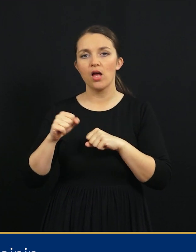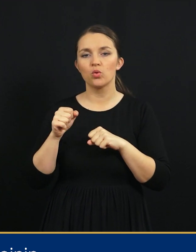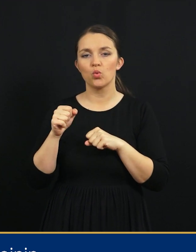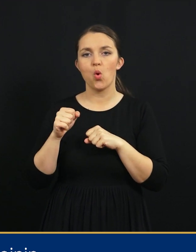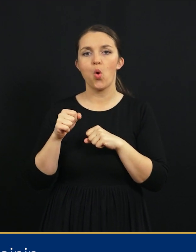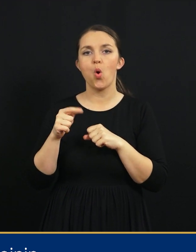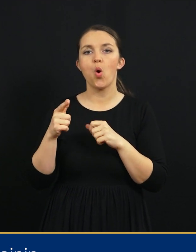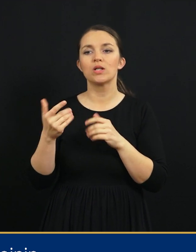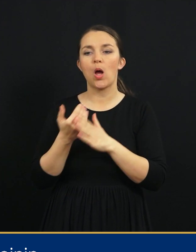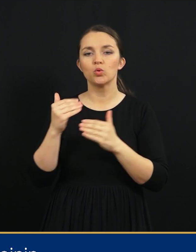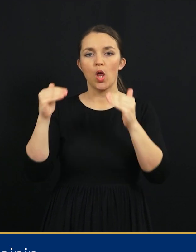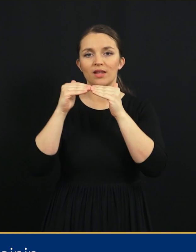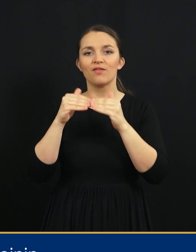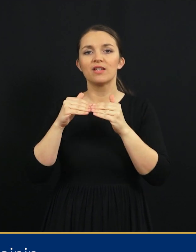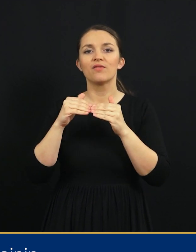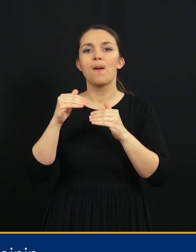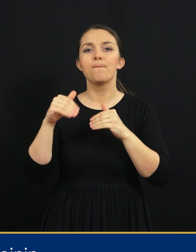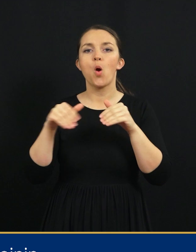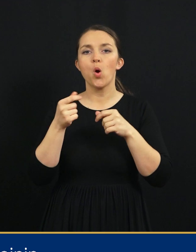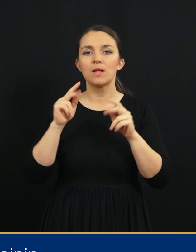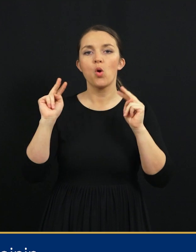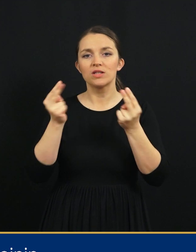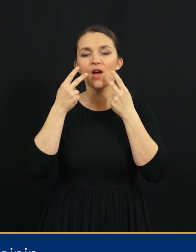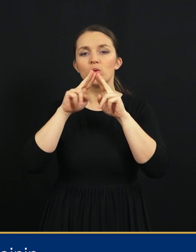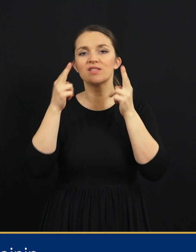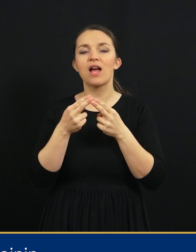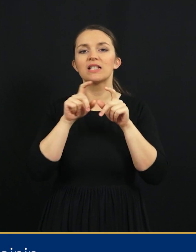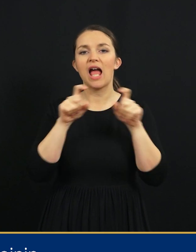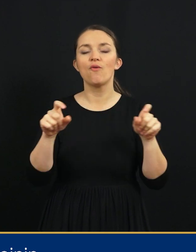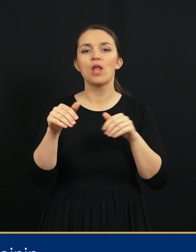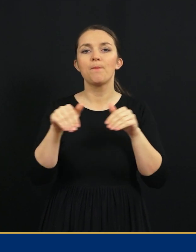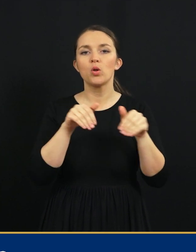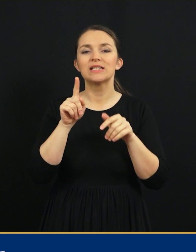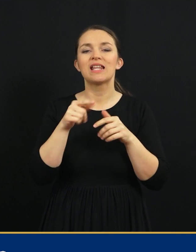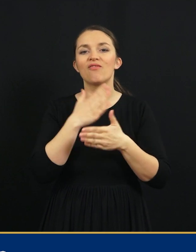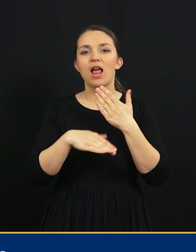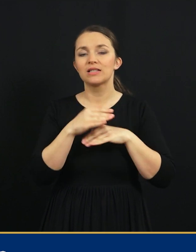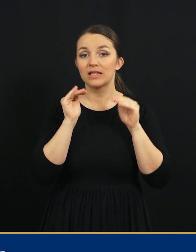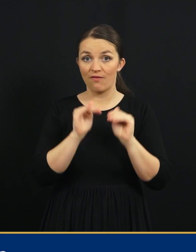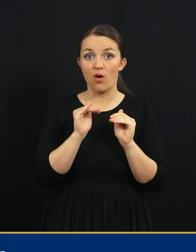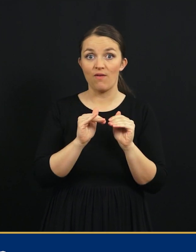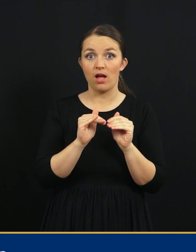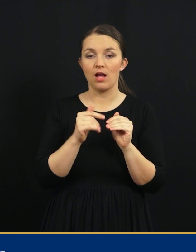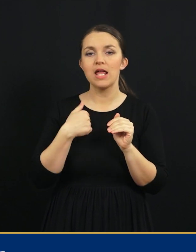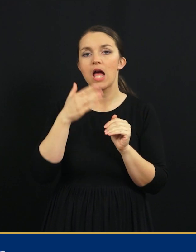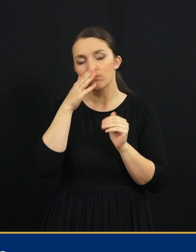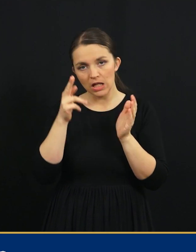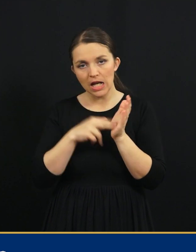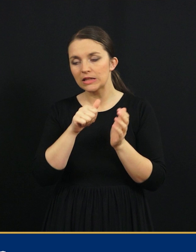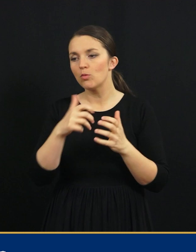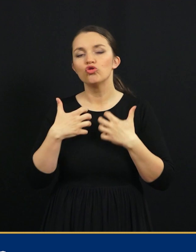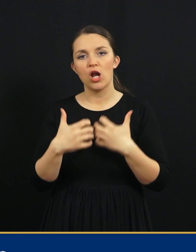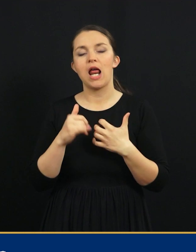k uskladitvi pokojnin pozval svet Zavoda pokojninskega in invalidskega zavarovanja. Jaz bi si res